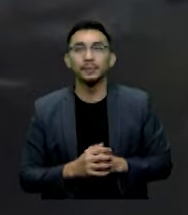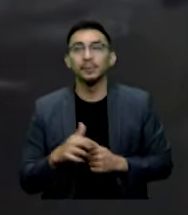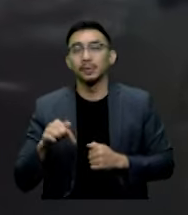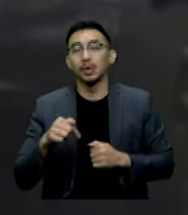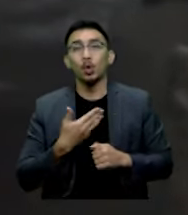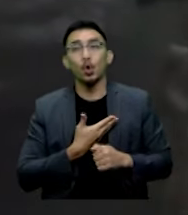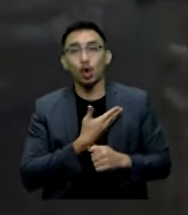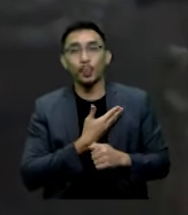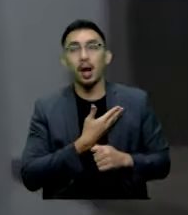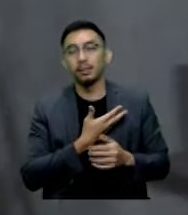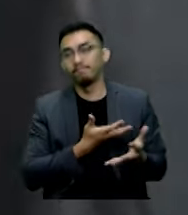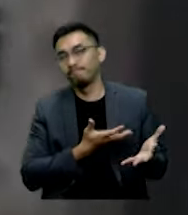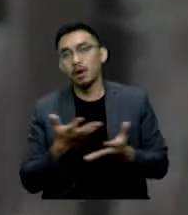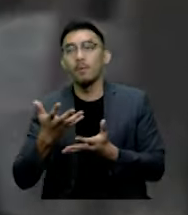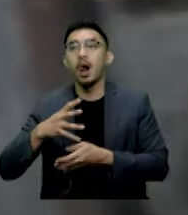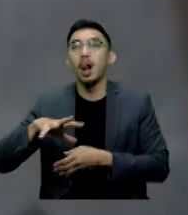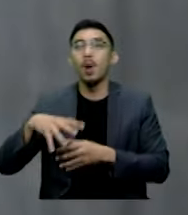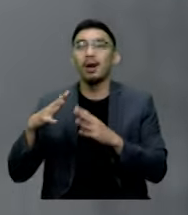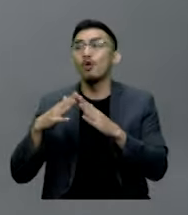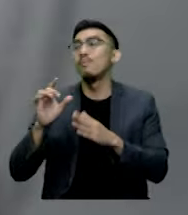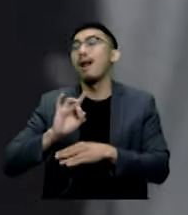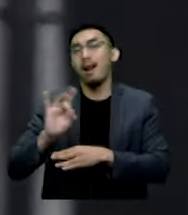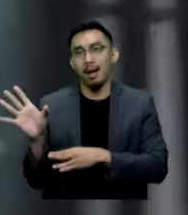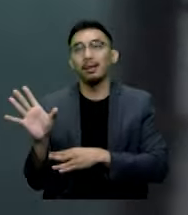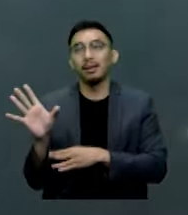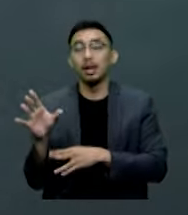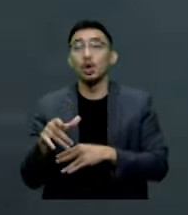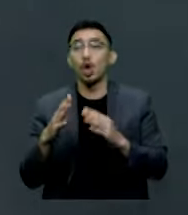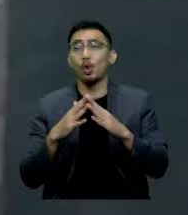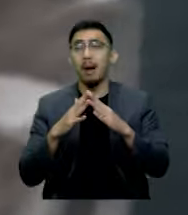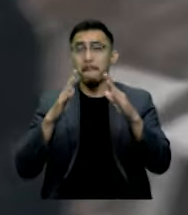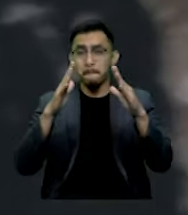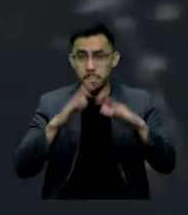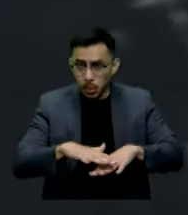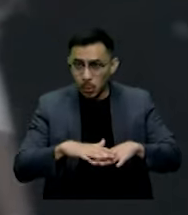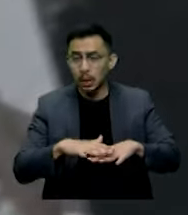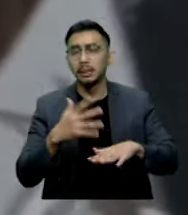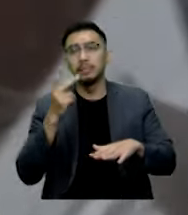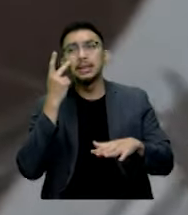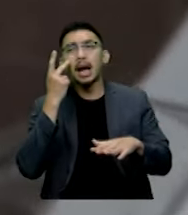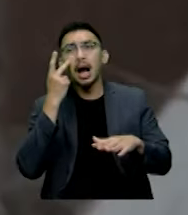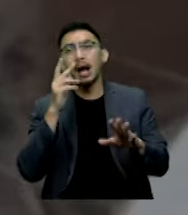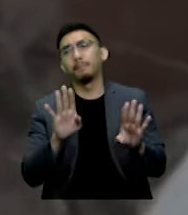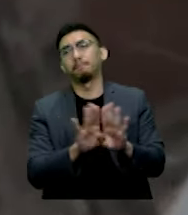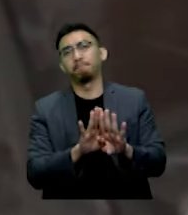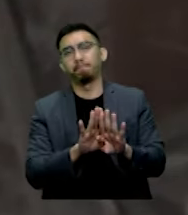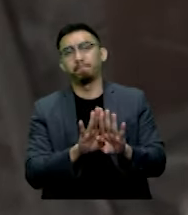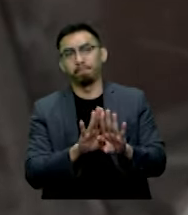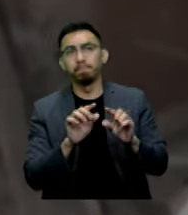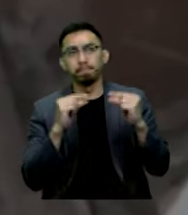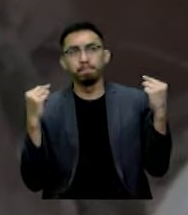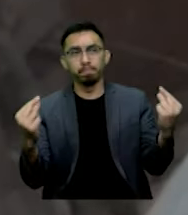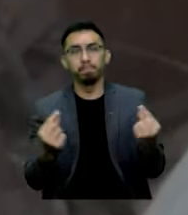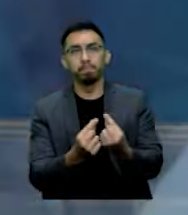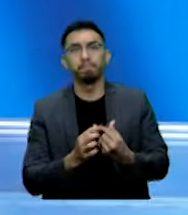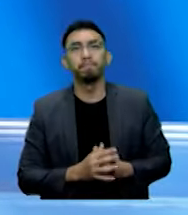diungsikan ke rumah kerabat. Sementara rumah yang ambruk diamankan agar tidak kembali menimbulkan korban. Dari Jakarta, Miftol Gani melaporkan.